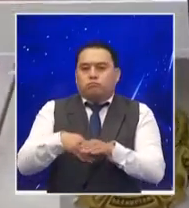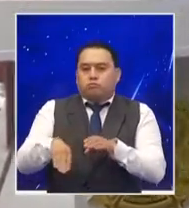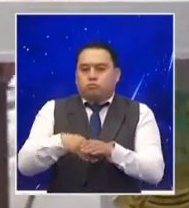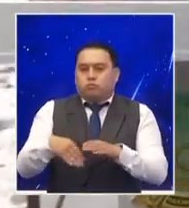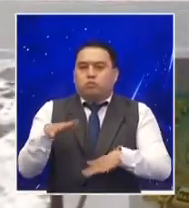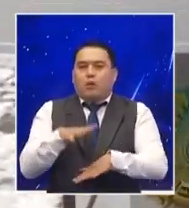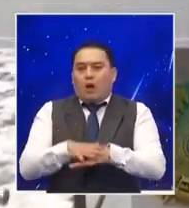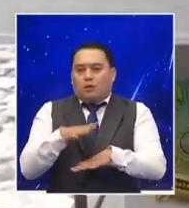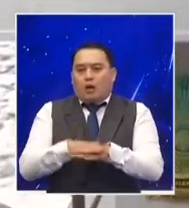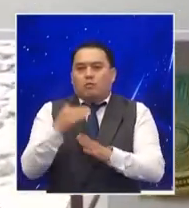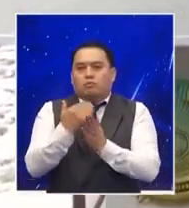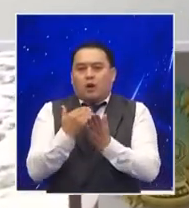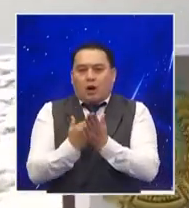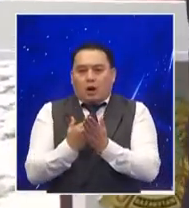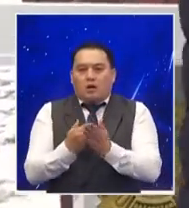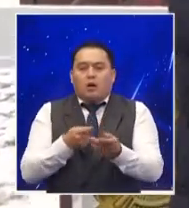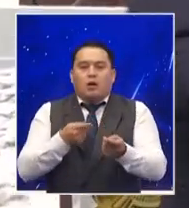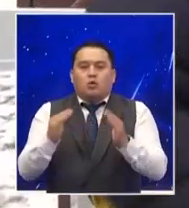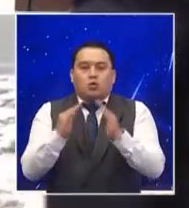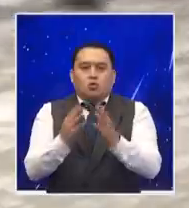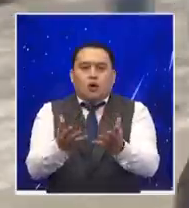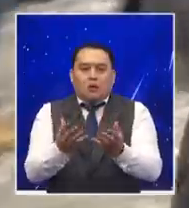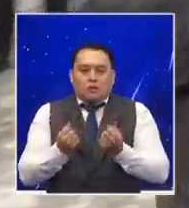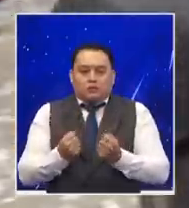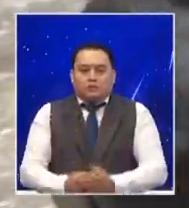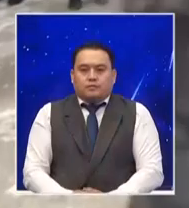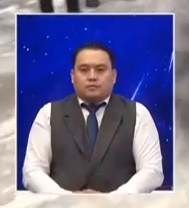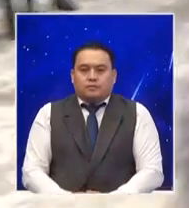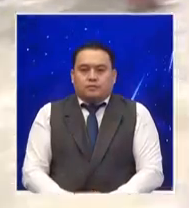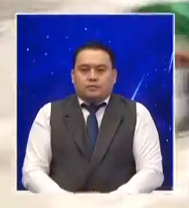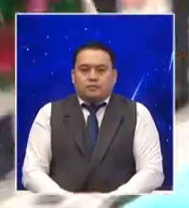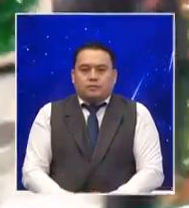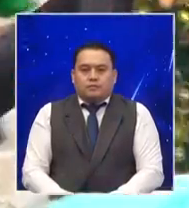мен шаңырақ бағдарламасы арқылы баспаналы болды.